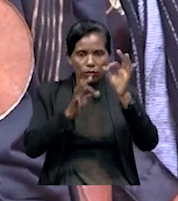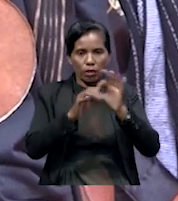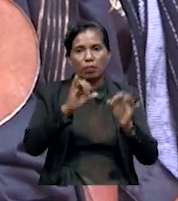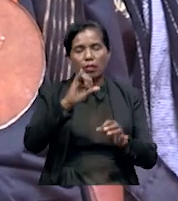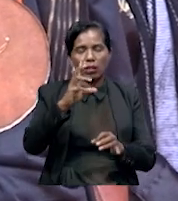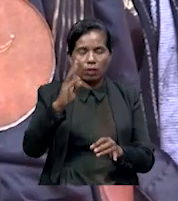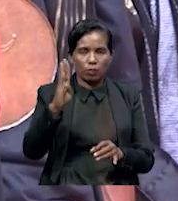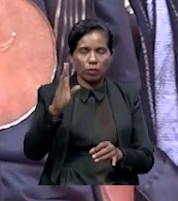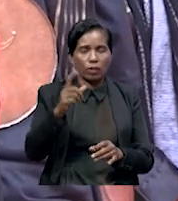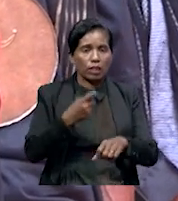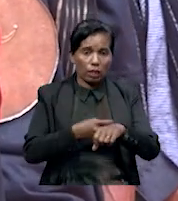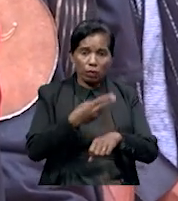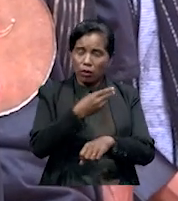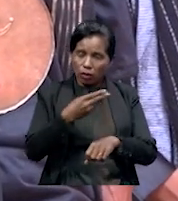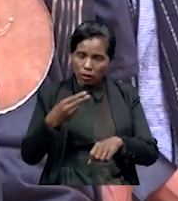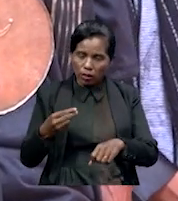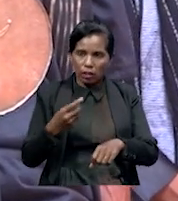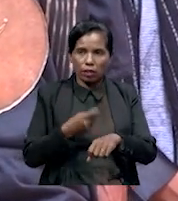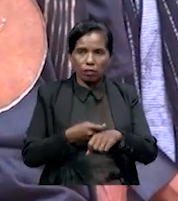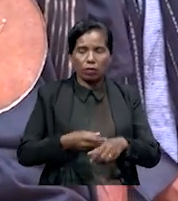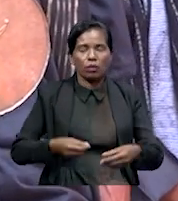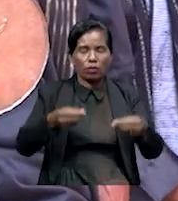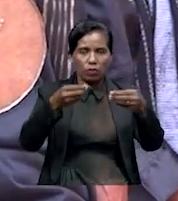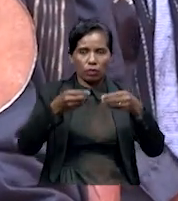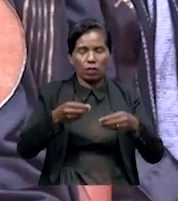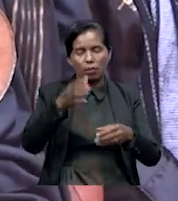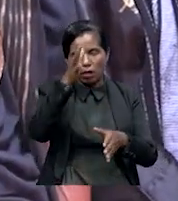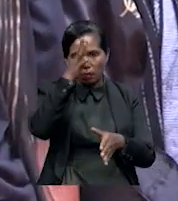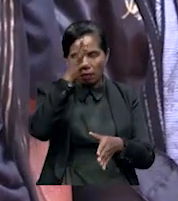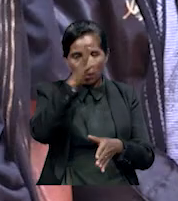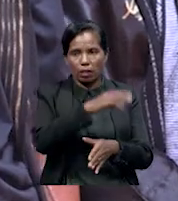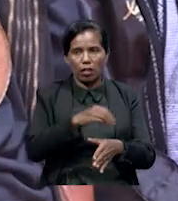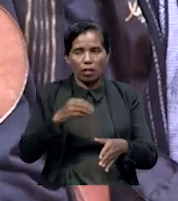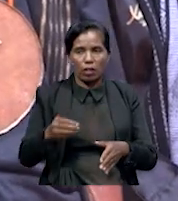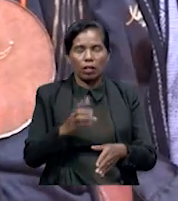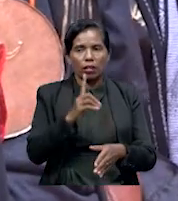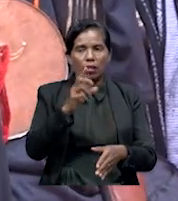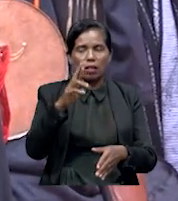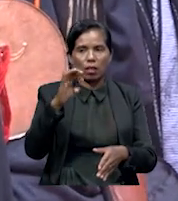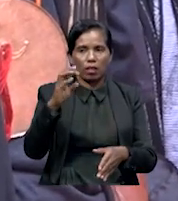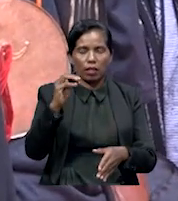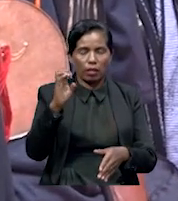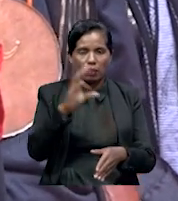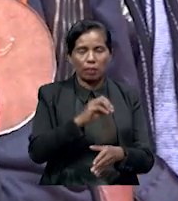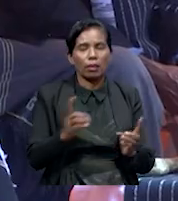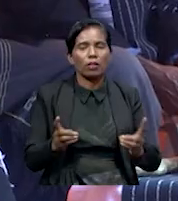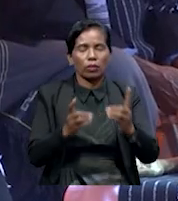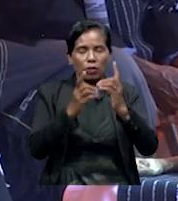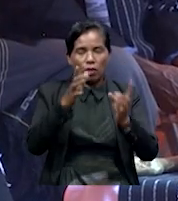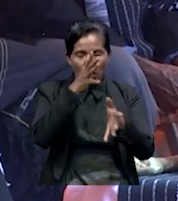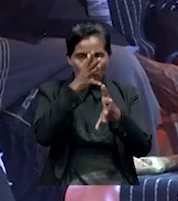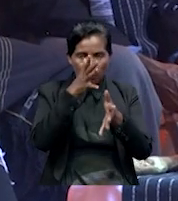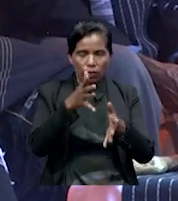iha momento Indonesia ni tempo fofiar ba apa Ananias ba apa Ricardo husi darema ba hasuru abo Januari matebian